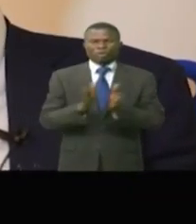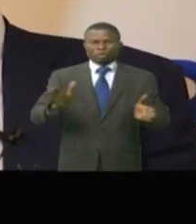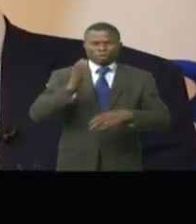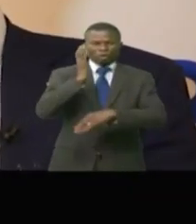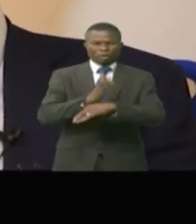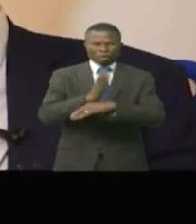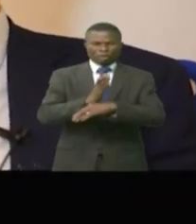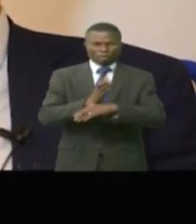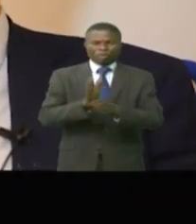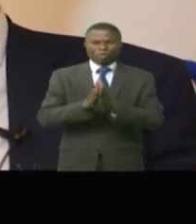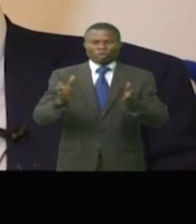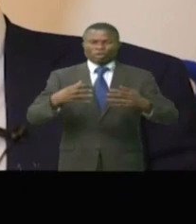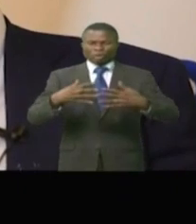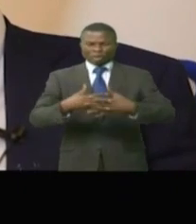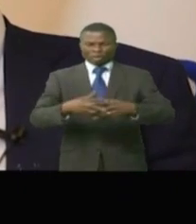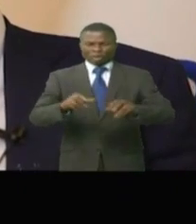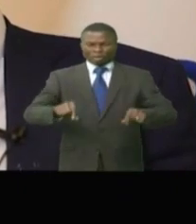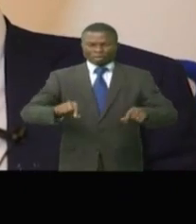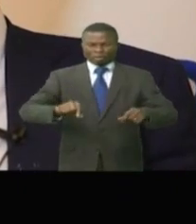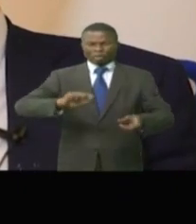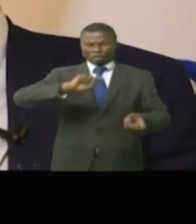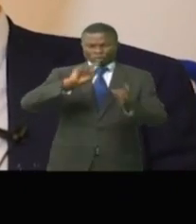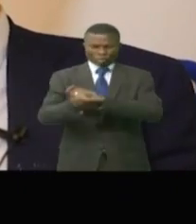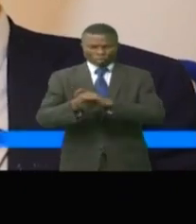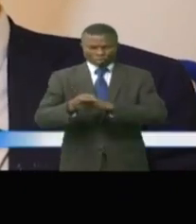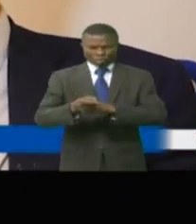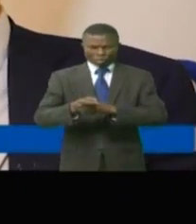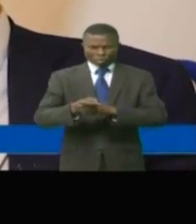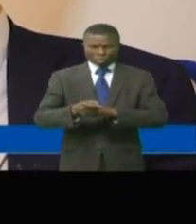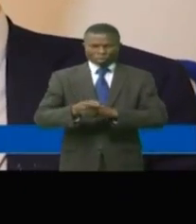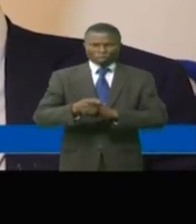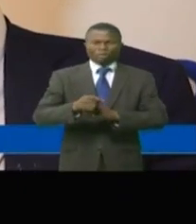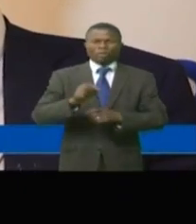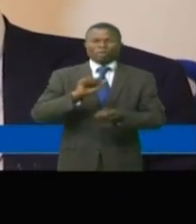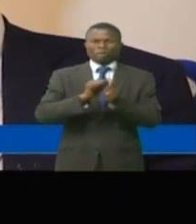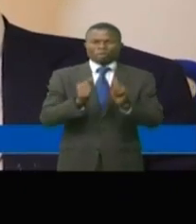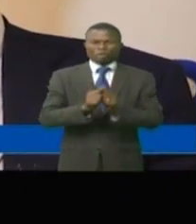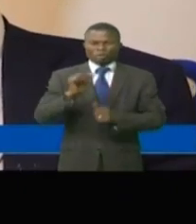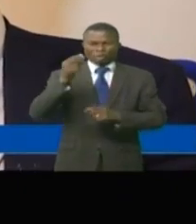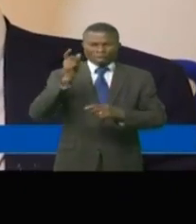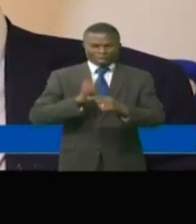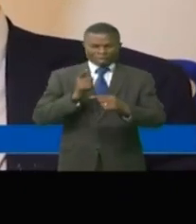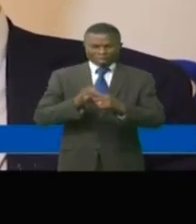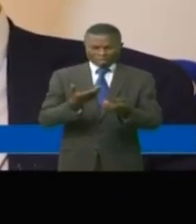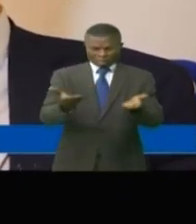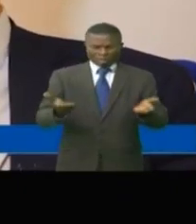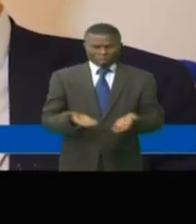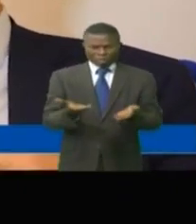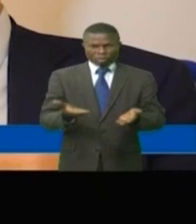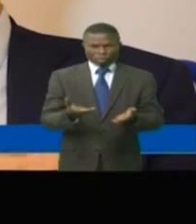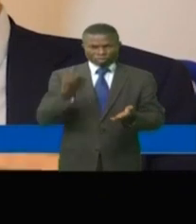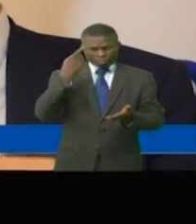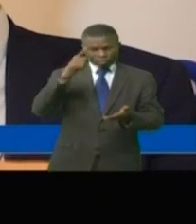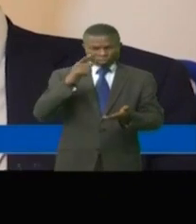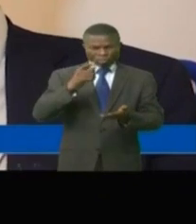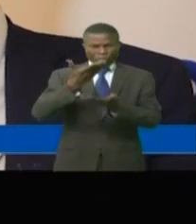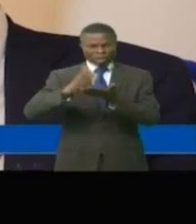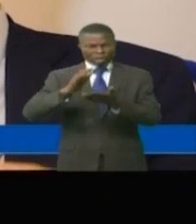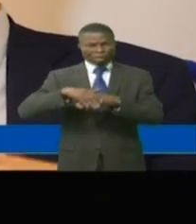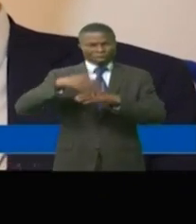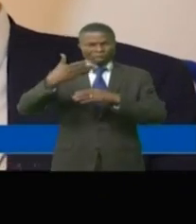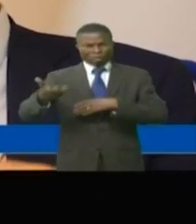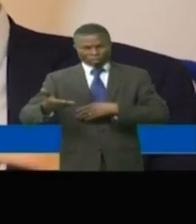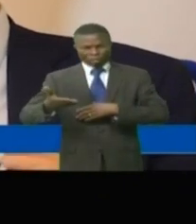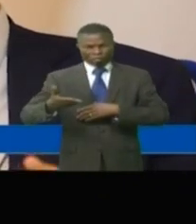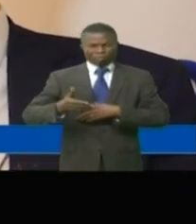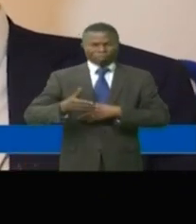de la batterie, explique. Si on transforme ces métaux localement pour aller à une étape suivante, et